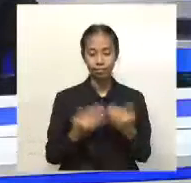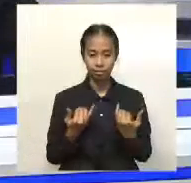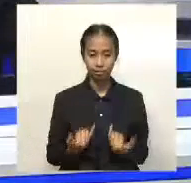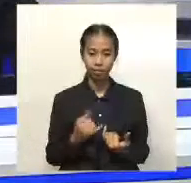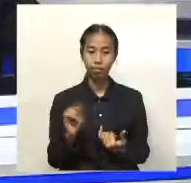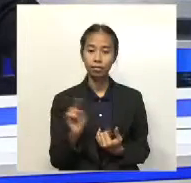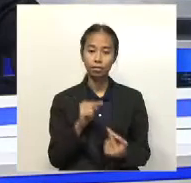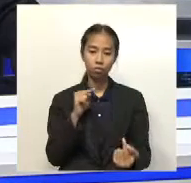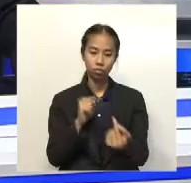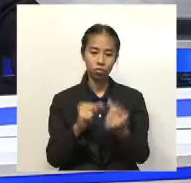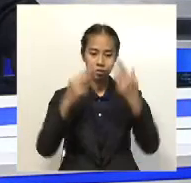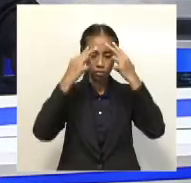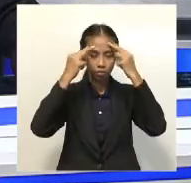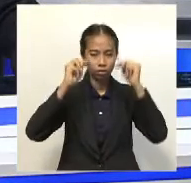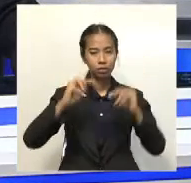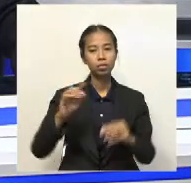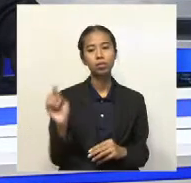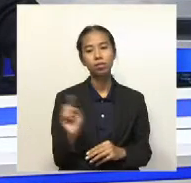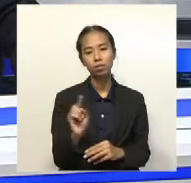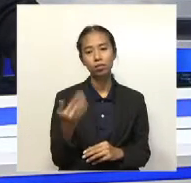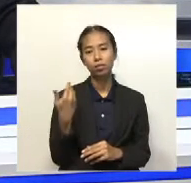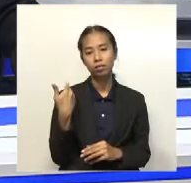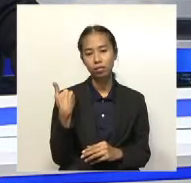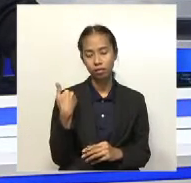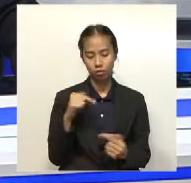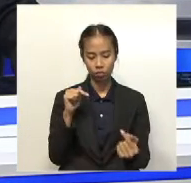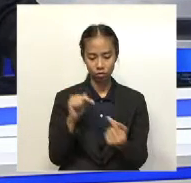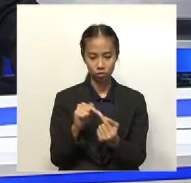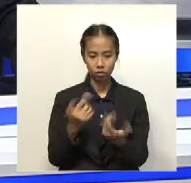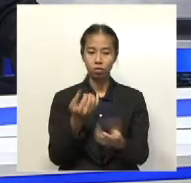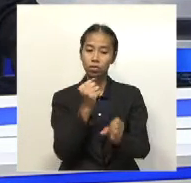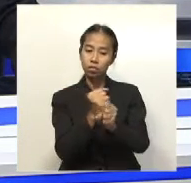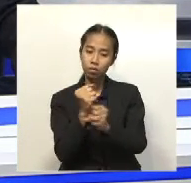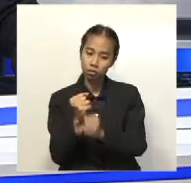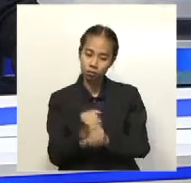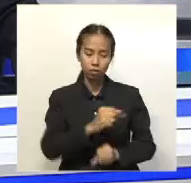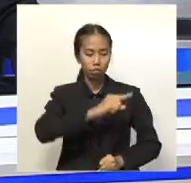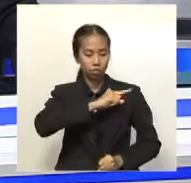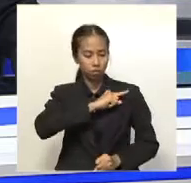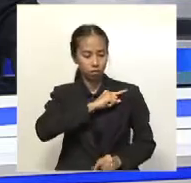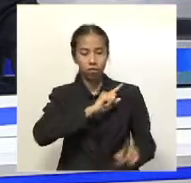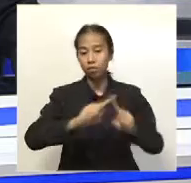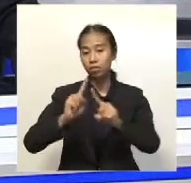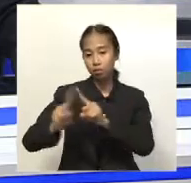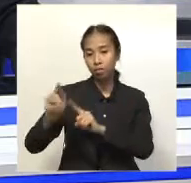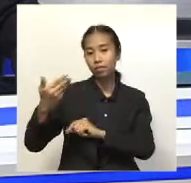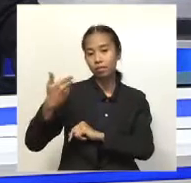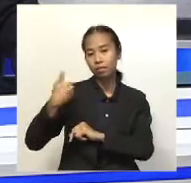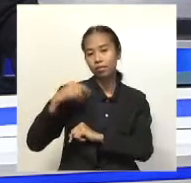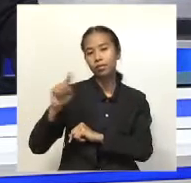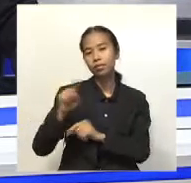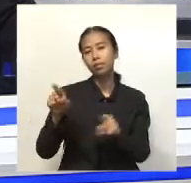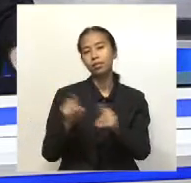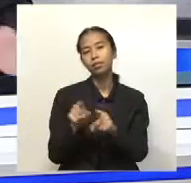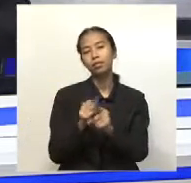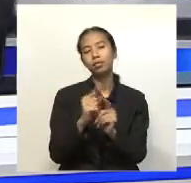ยังอยู่กันที่ความเคลื่อนไหวของท่านนายกรัฐมนตรีนะครับนอกจากจะเป็นเรื่องของการปฏิบัติภารกิจต่างๆแล้วนะครับก็มีเรื่องที่ท่านนายกได้